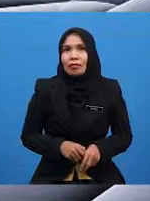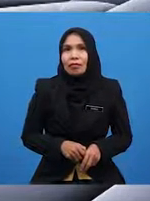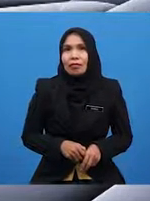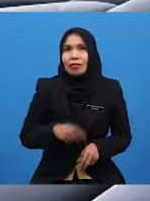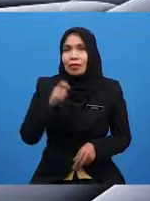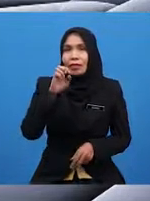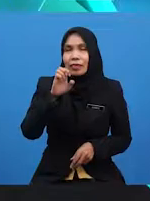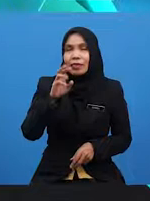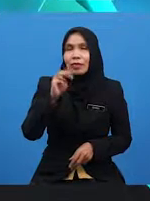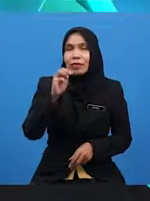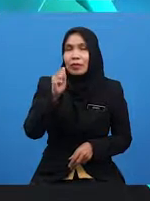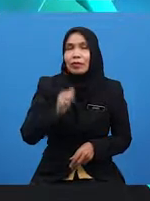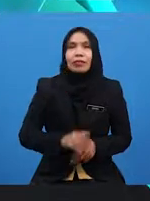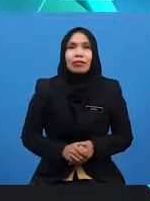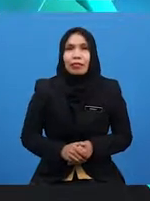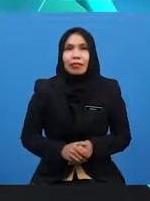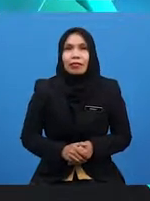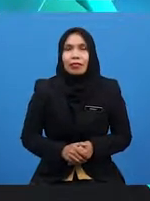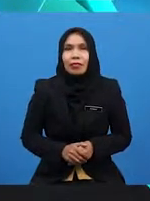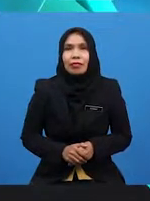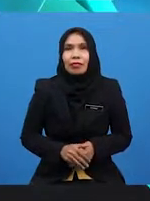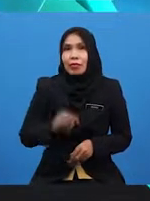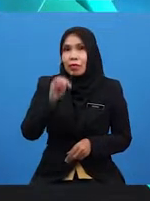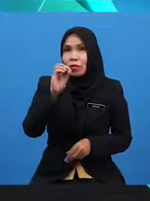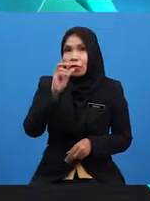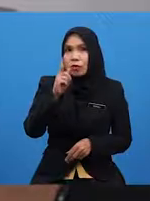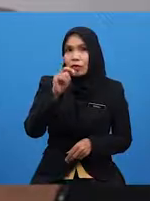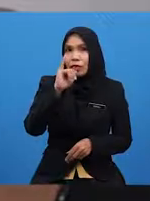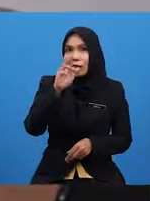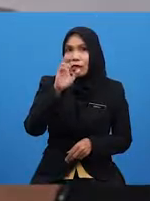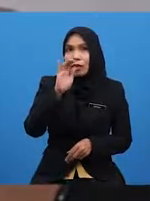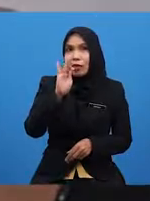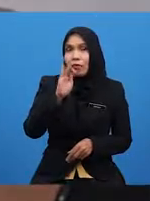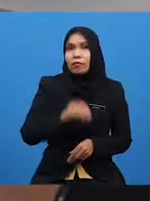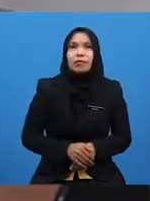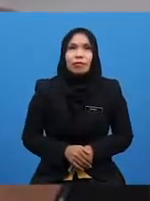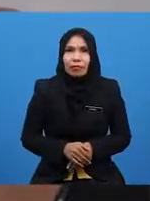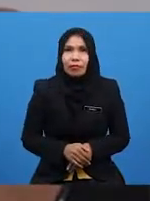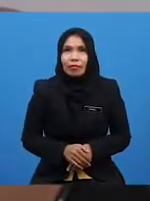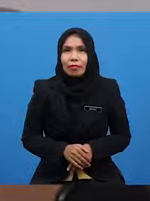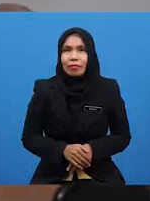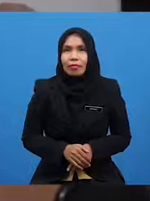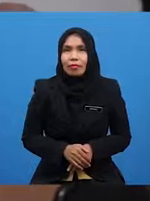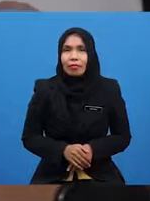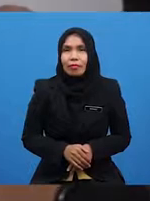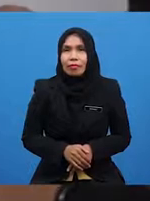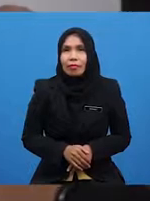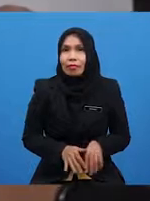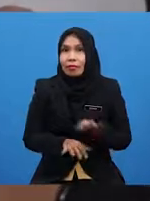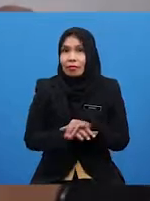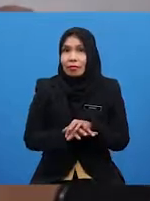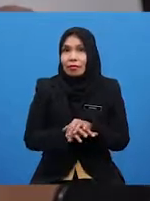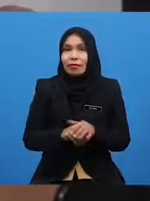Laba-laba. Langkah dua. Membuat lakaran kasar perkembangan idea berdasarkan motif